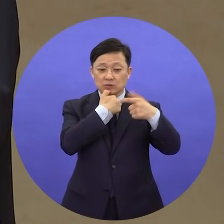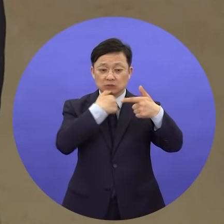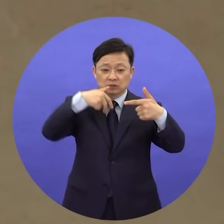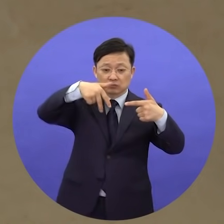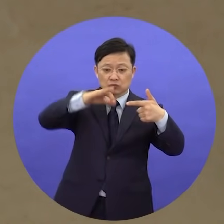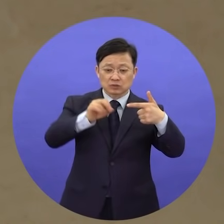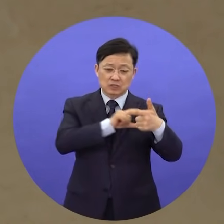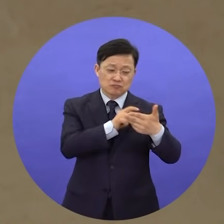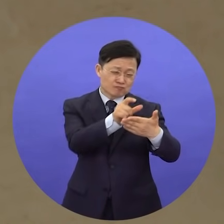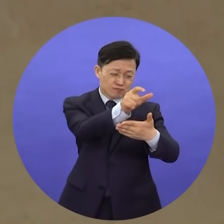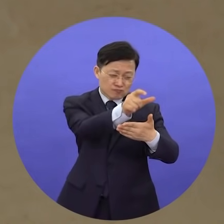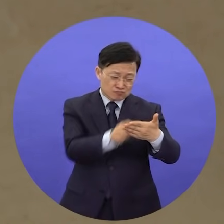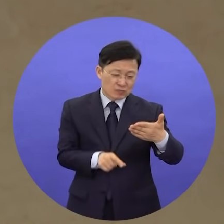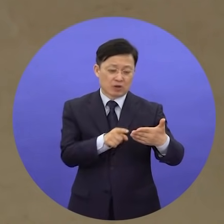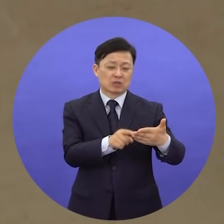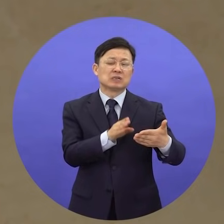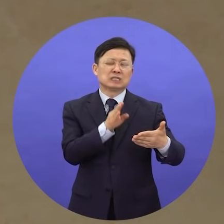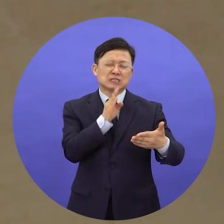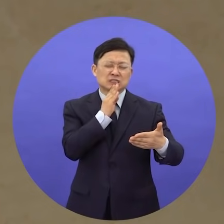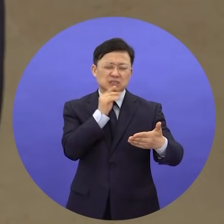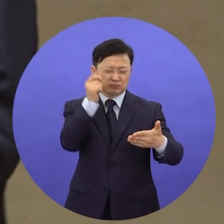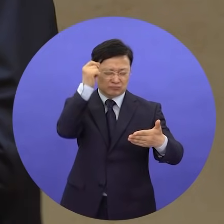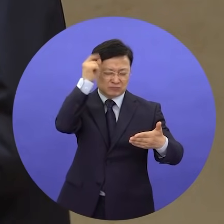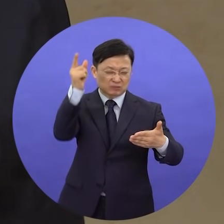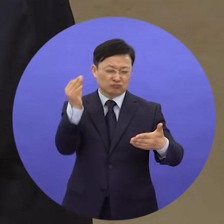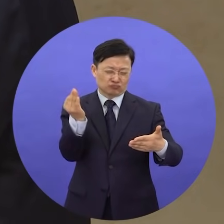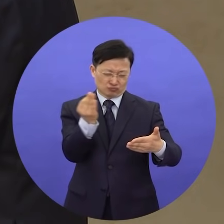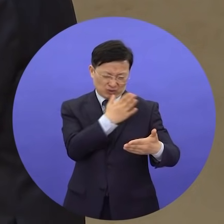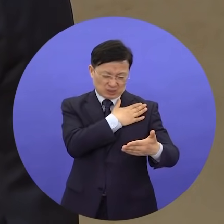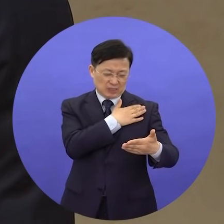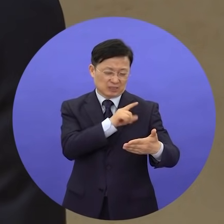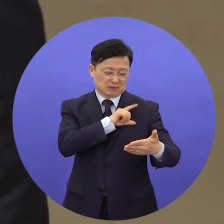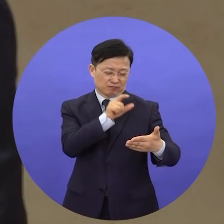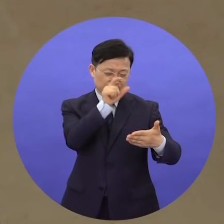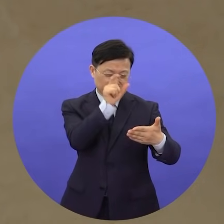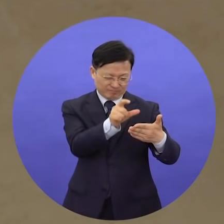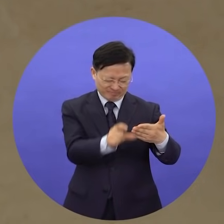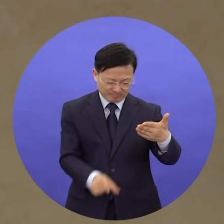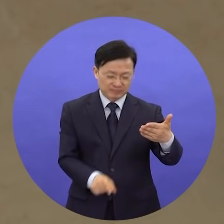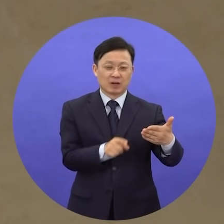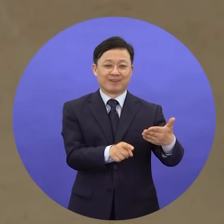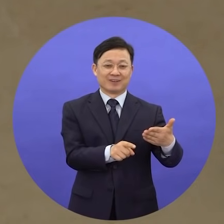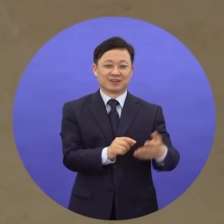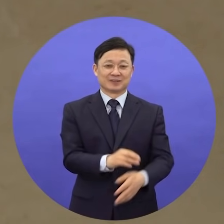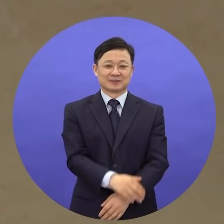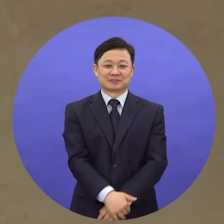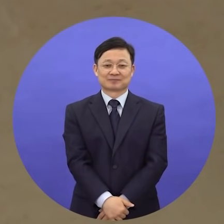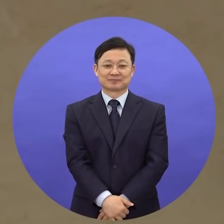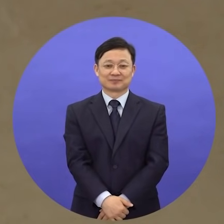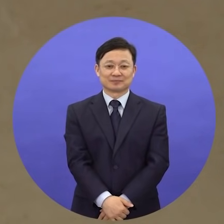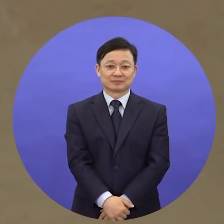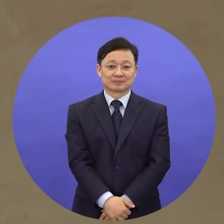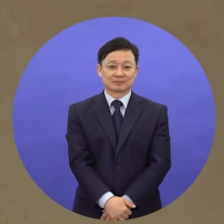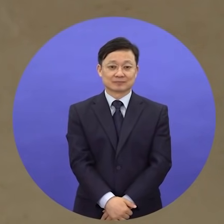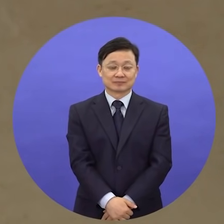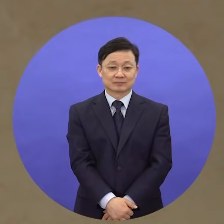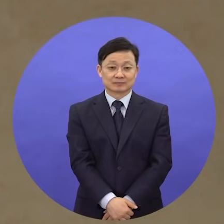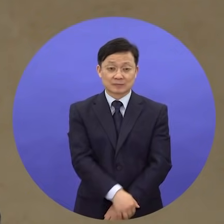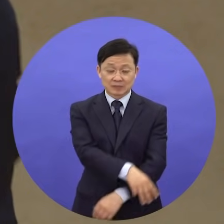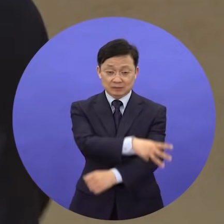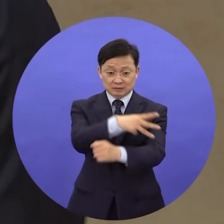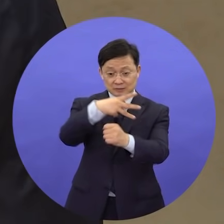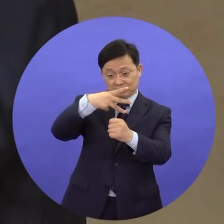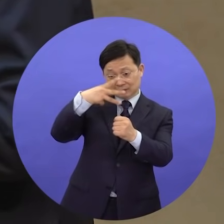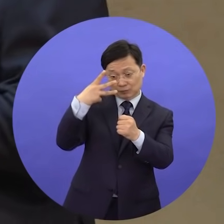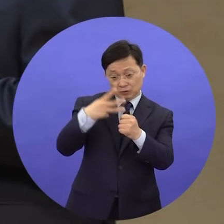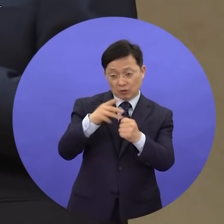They were the people of Romans 16. 꼭 기억해야 됩니다. 상상도 못해요. So you must remember, it's beyond our imagination. 어느 날 아이들이